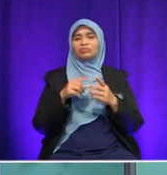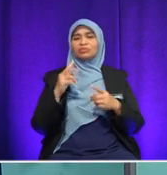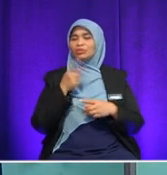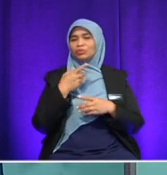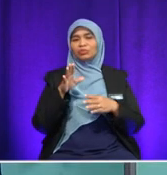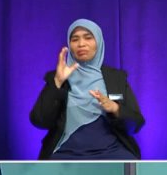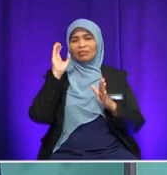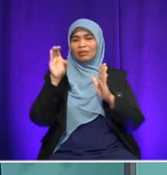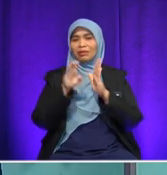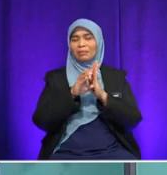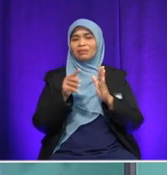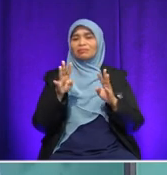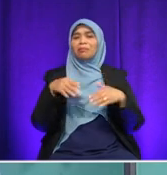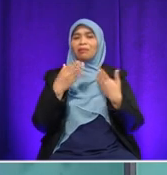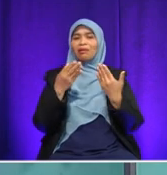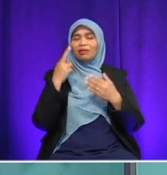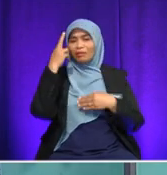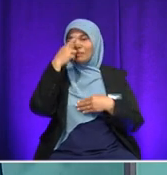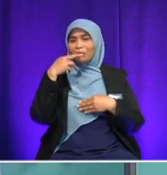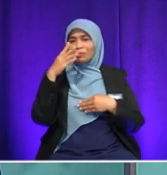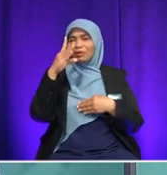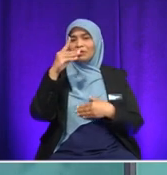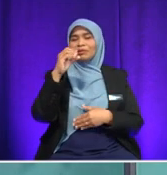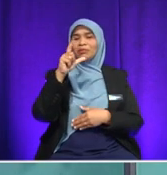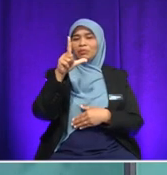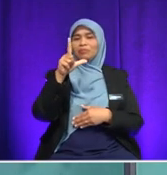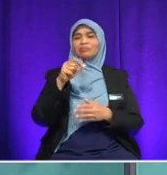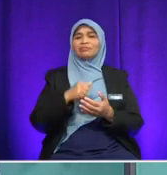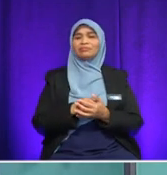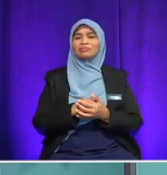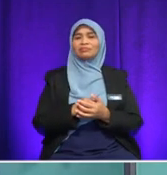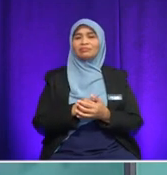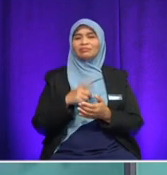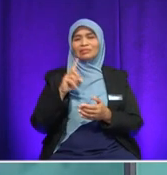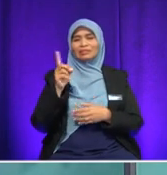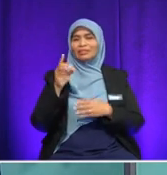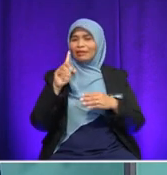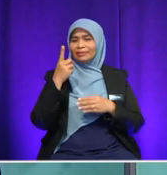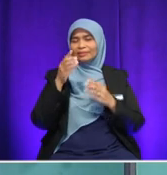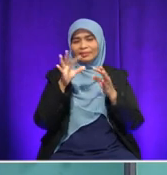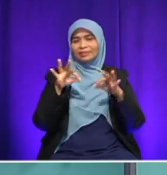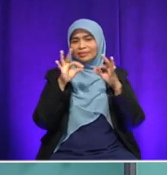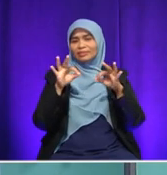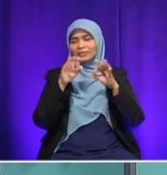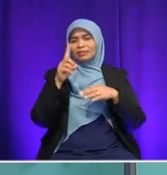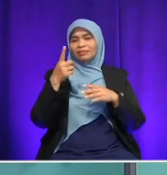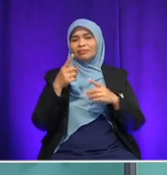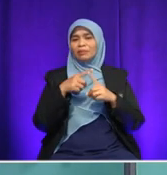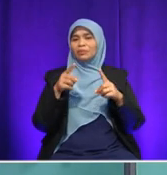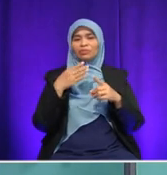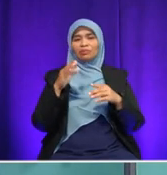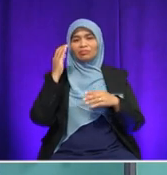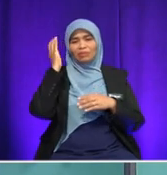macam mana rupa dol sebenarnya walaupun tak ada lukisan dalam karya tu. Dia hanya cerita-cerita saja. Jadi dia memberi gambaran